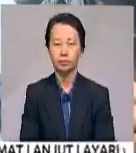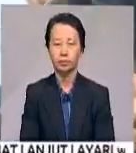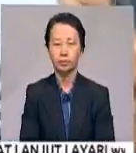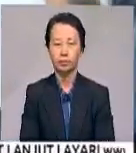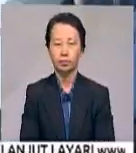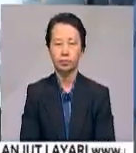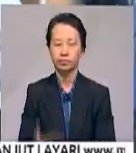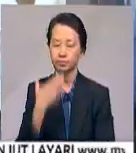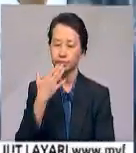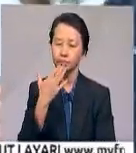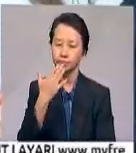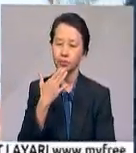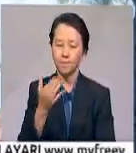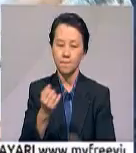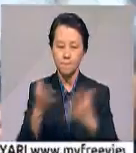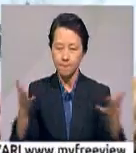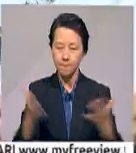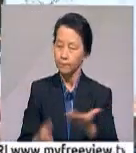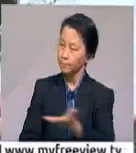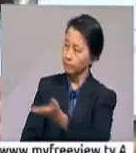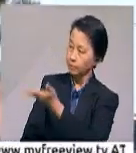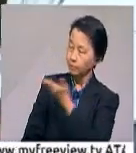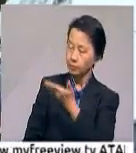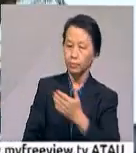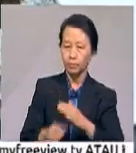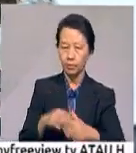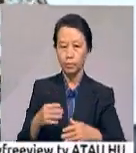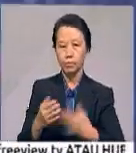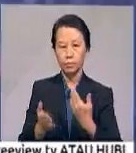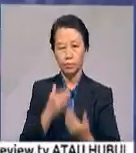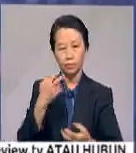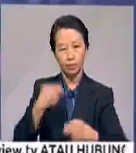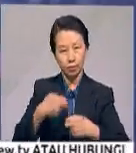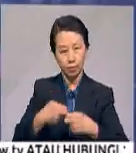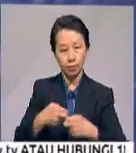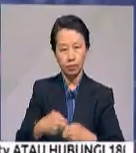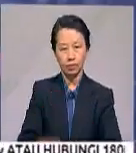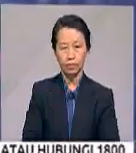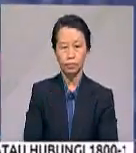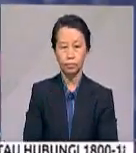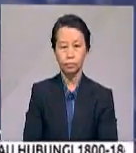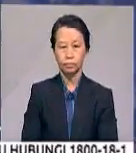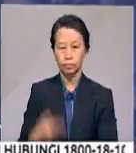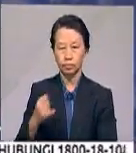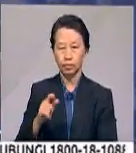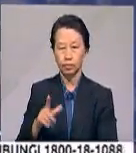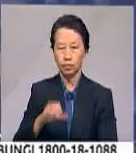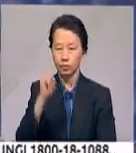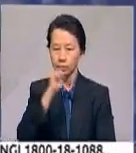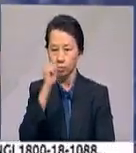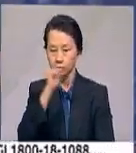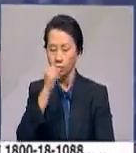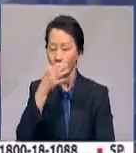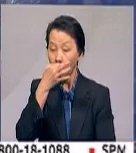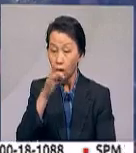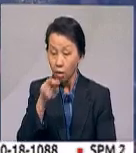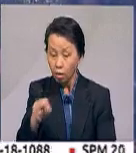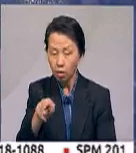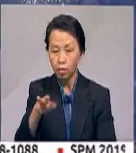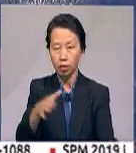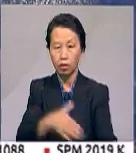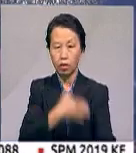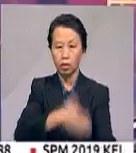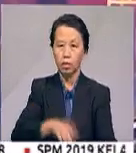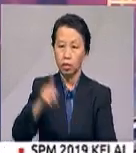datang. Terima kasih sangat-sangat. Dioranglah ada waktu saya susah senang. Nur Hidayah Halim yang mempamerkan persembahan memukau dengan lagu